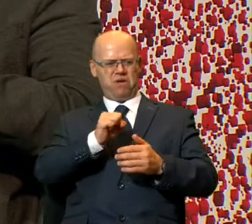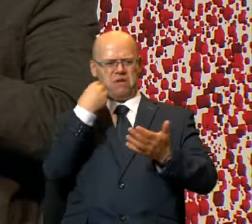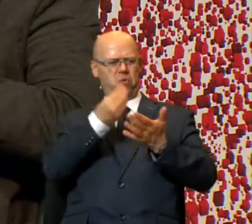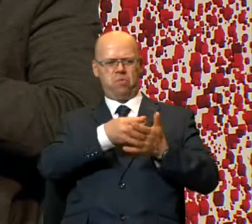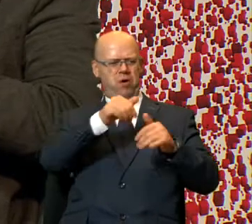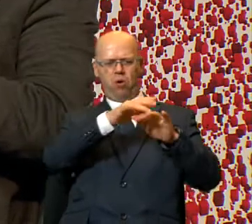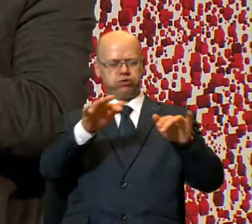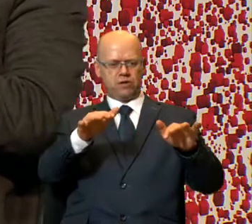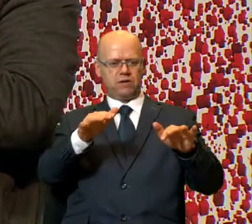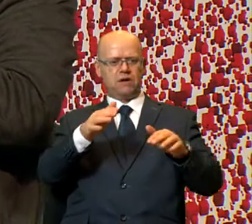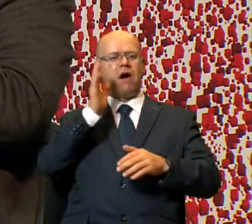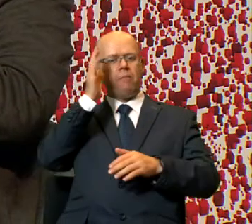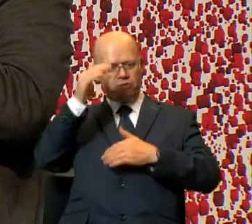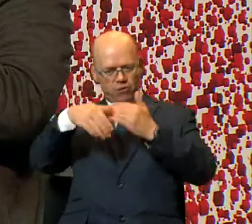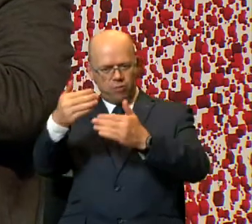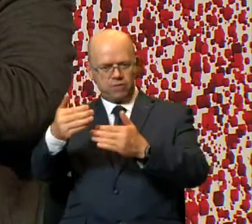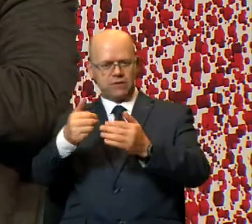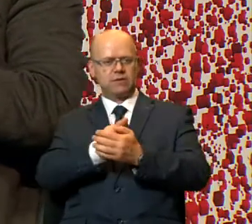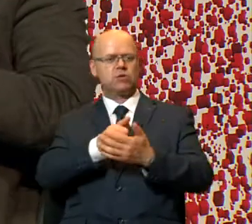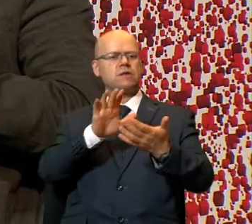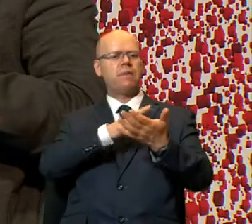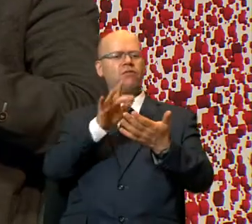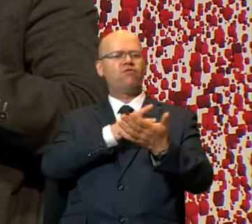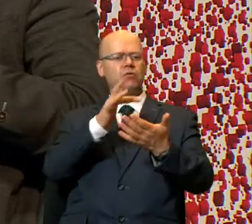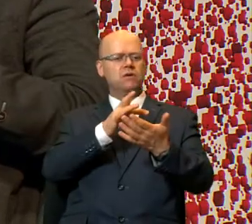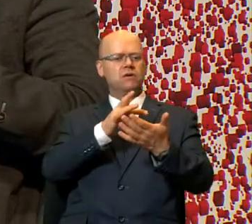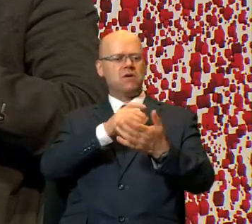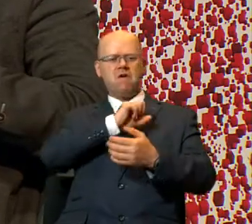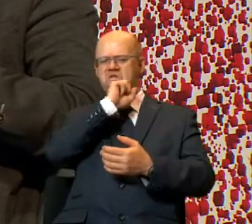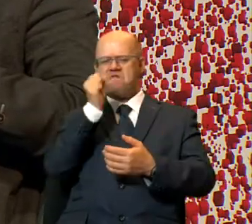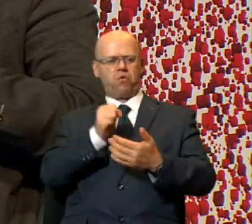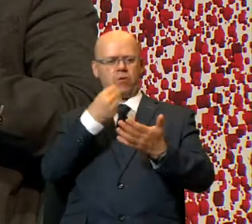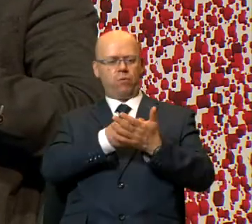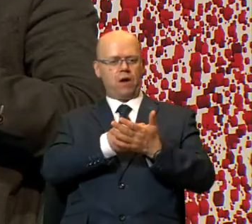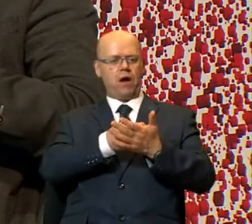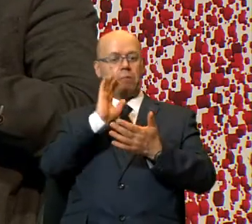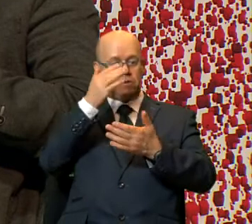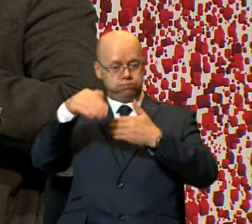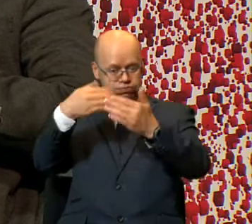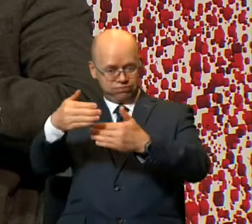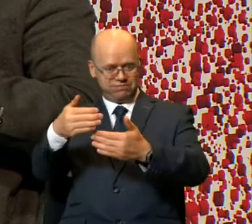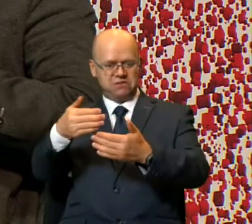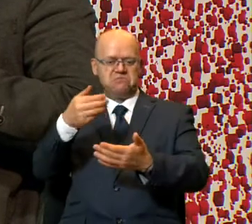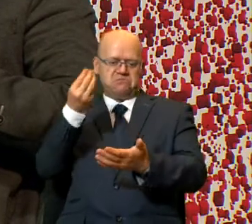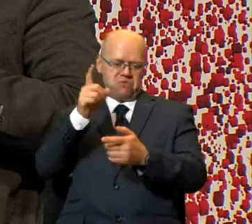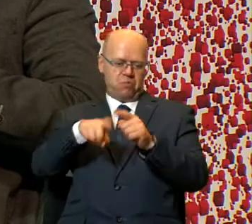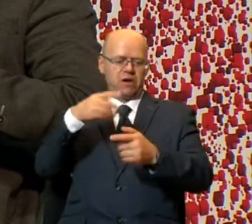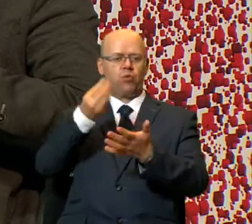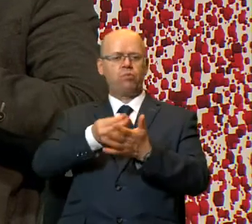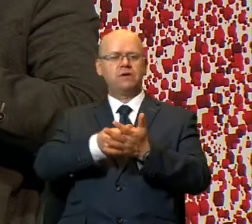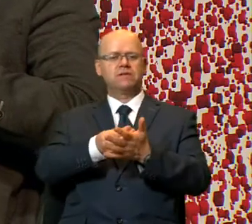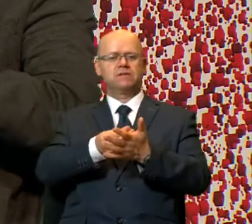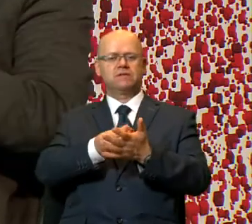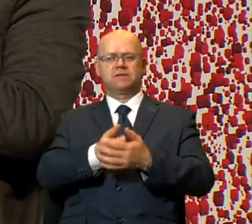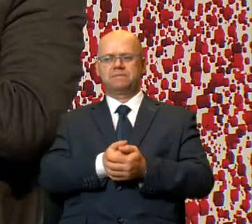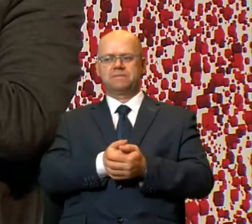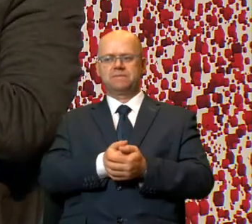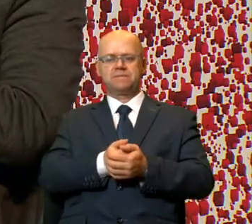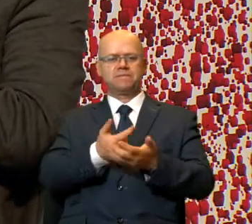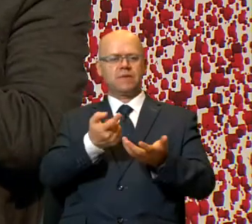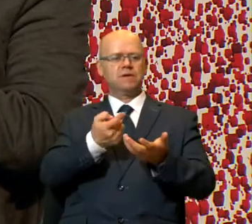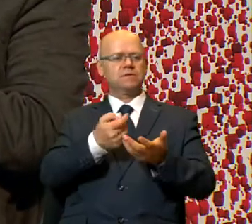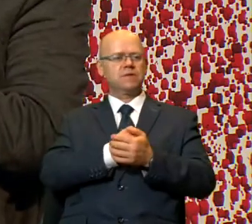oczywiście kupili, a potem mówili, a nigdy nie kupię smartfona, ani też telefonu komórkowego. I oczywiście w momencie kupowali taki telefon komórkowy, myśleli, a nie, teraz